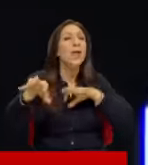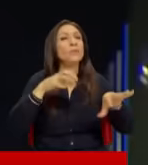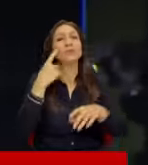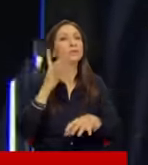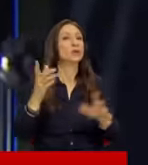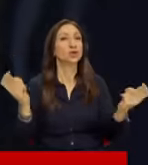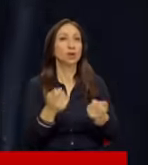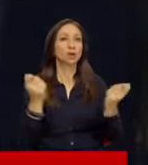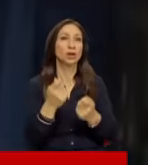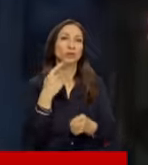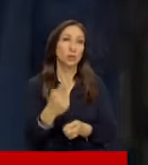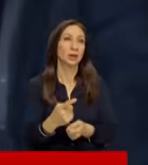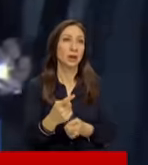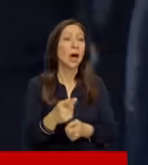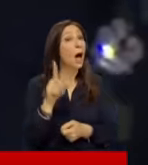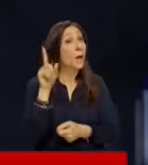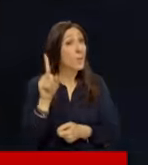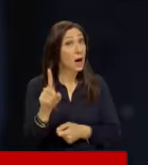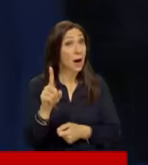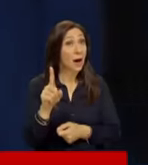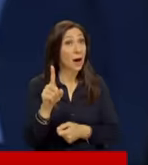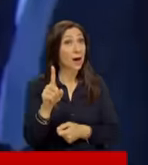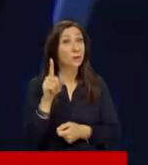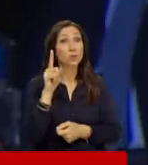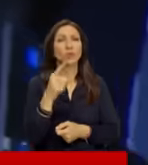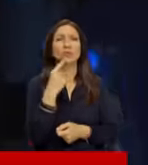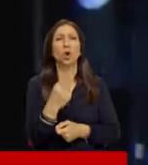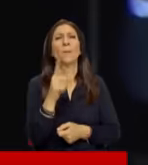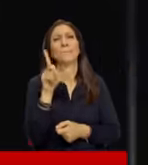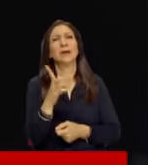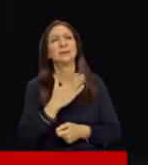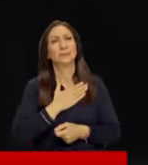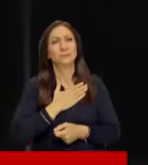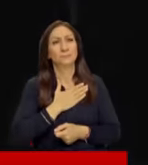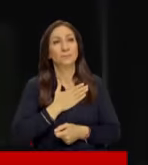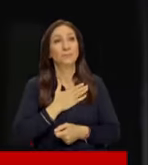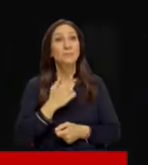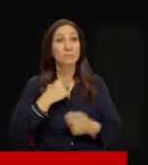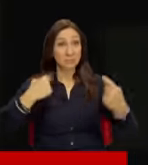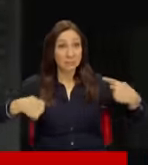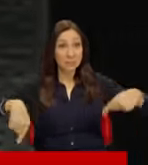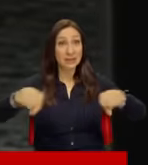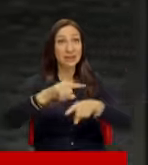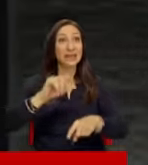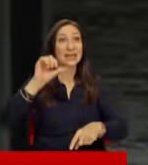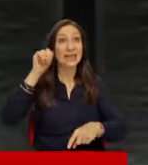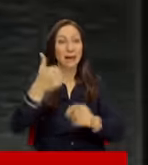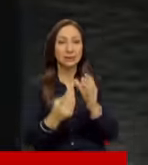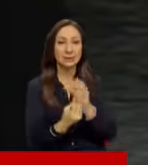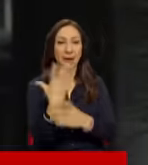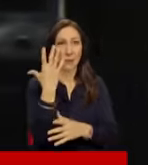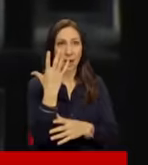gözetmeksizin çalışacağını söyledi. Ama şunu söyleyeyim, biz yarın